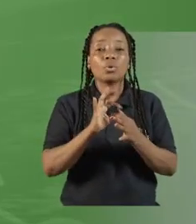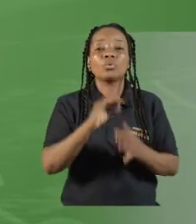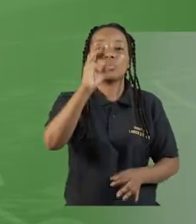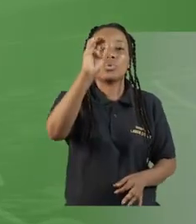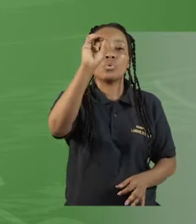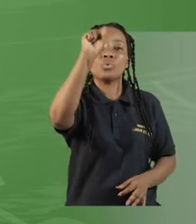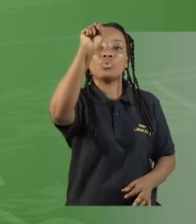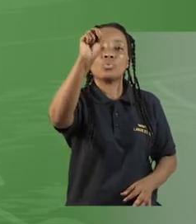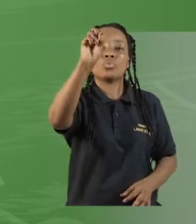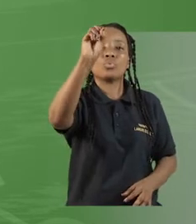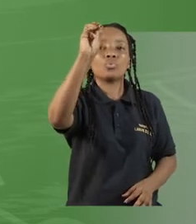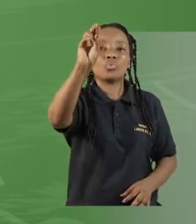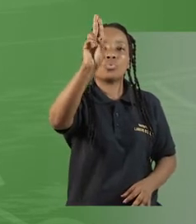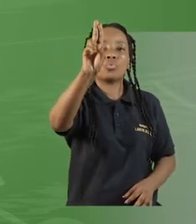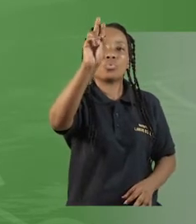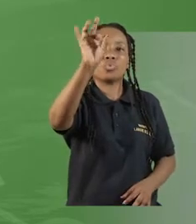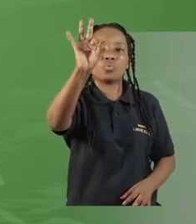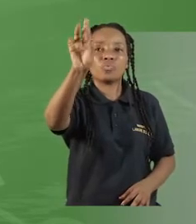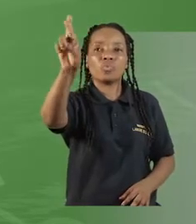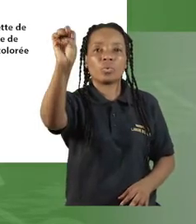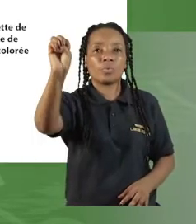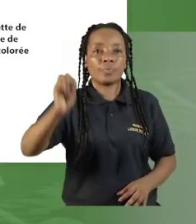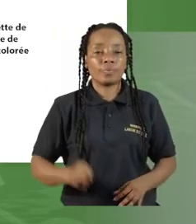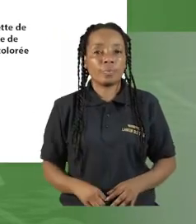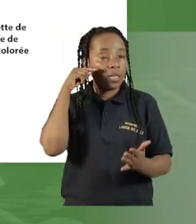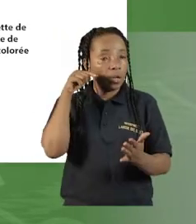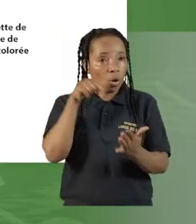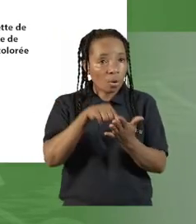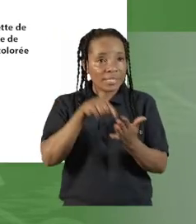En 2, 2, 1, expérience et observation.